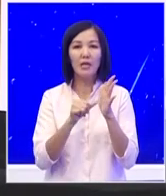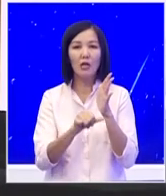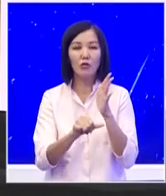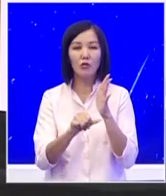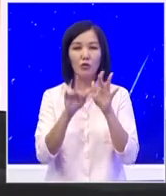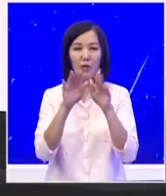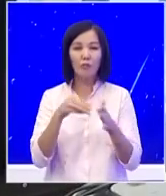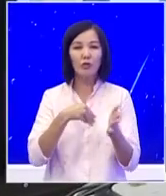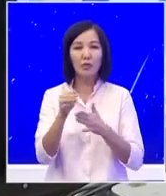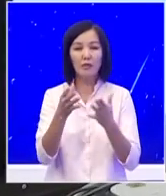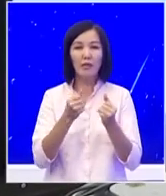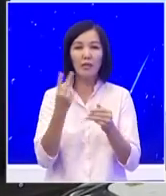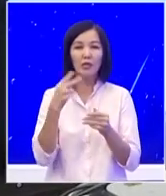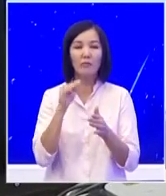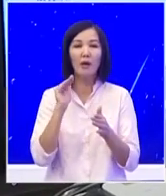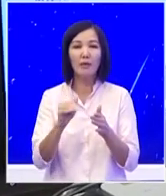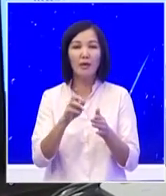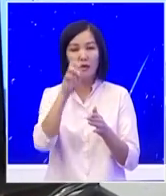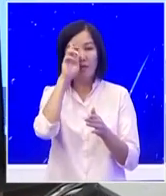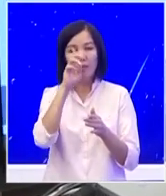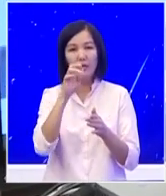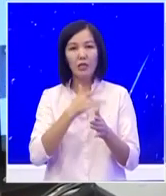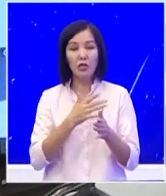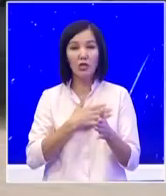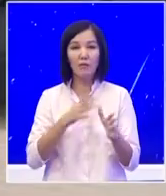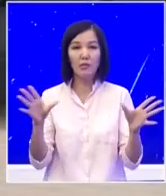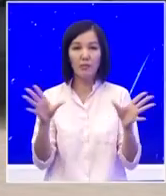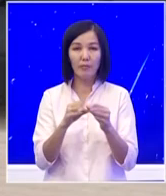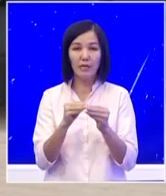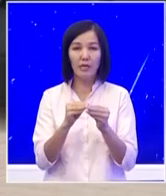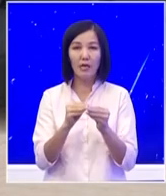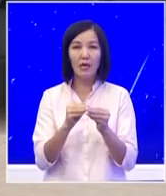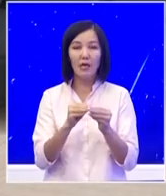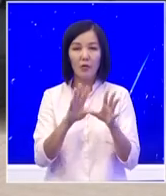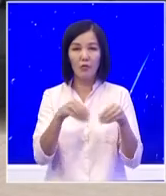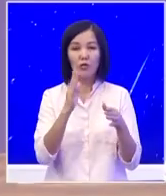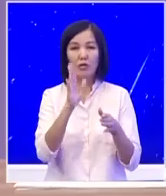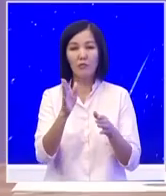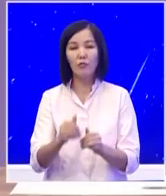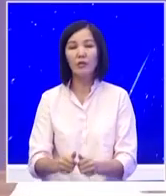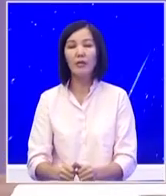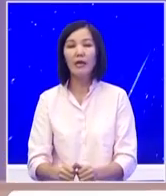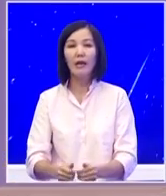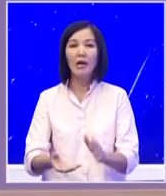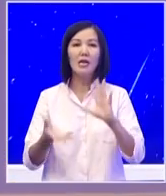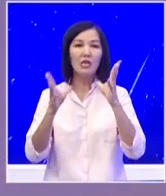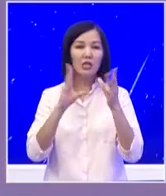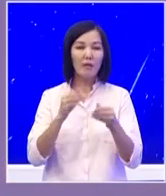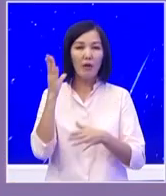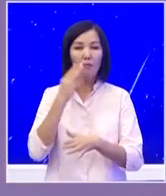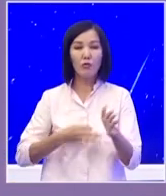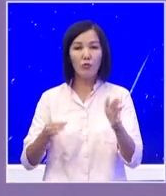сатып алынады. Тағы 20 мыңы мемлекеттік жекеменшік әріптестік аясында үлестіріледі. Жалпы облыс